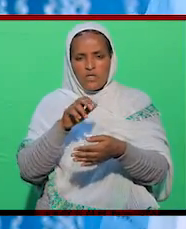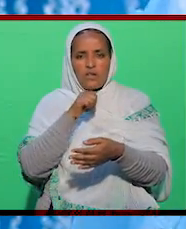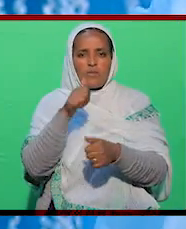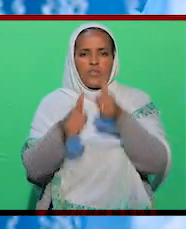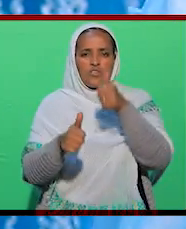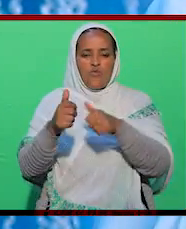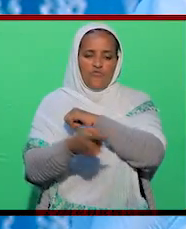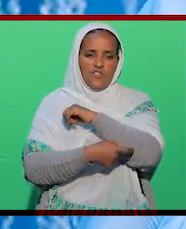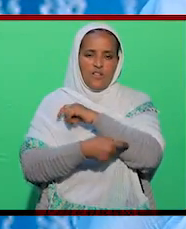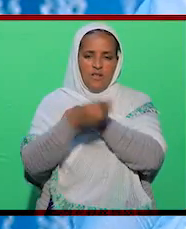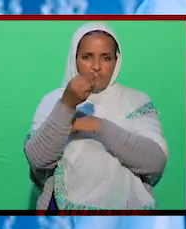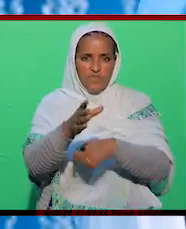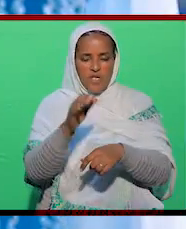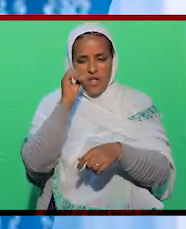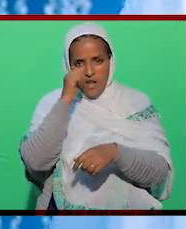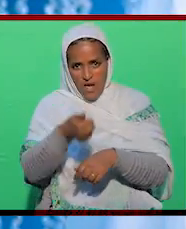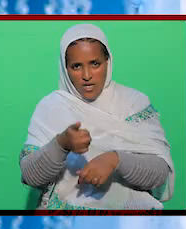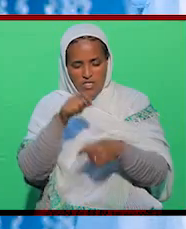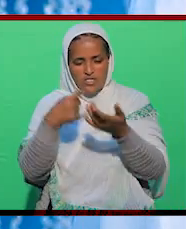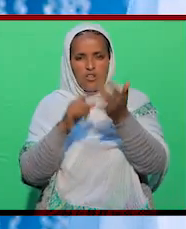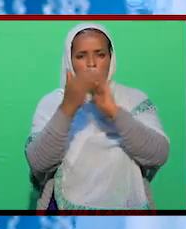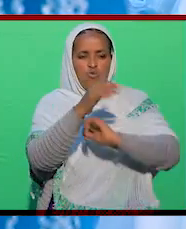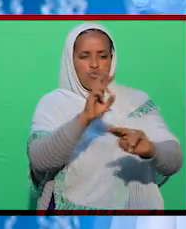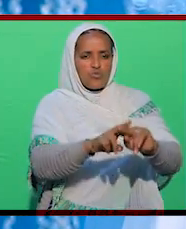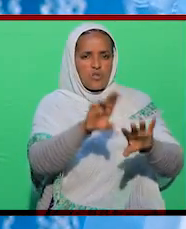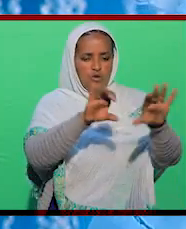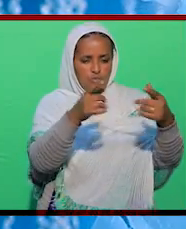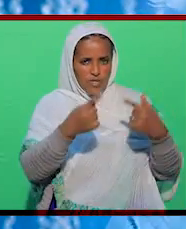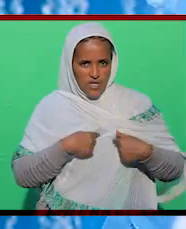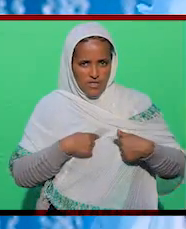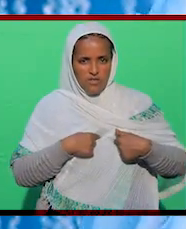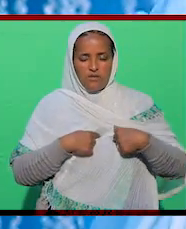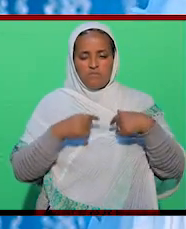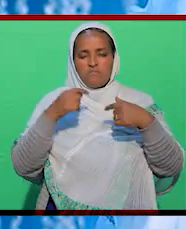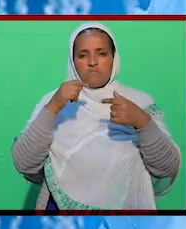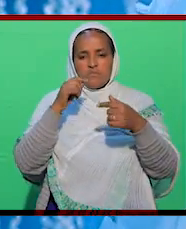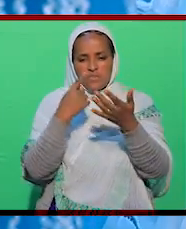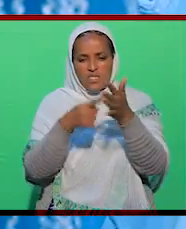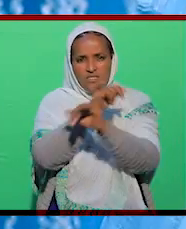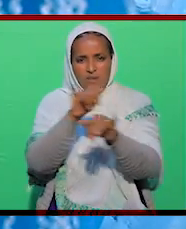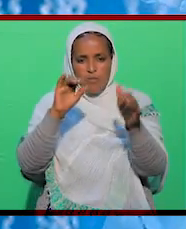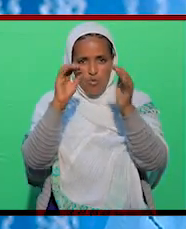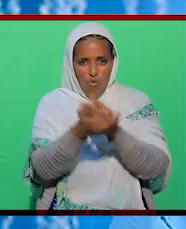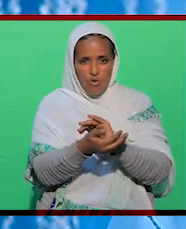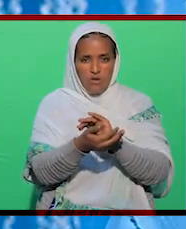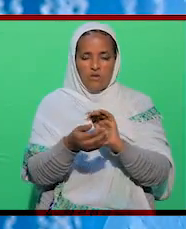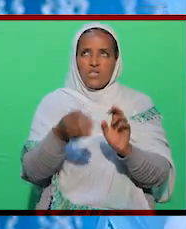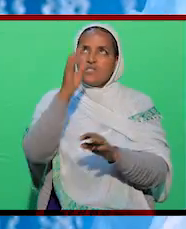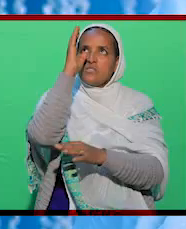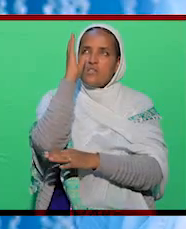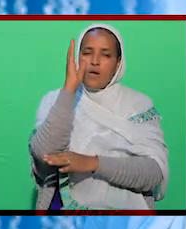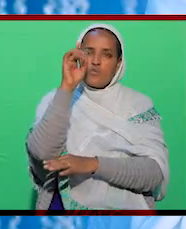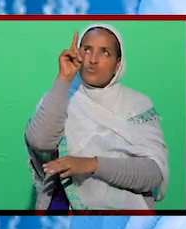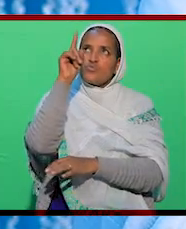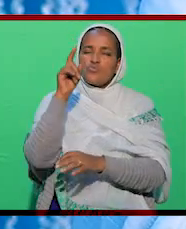ነው ብሎ ሊፈትን የመጣ ነብይ ነው እንዴው ነገ ወይ ከርሞ ስለሚሆነው ቁጭ አርጎ እንኳን ቢነግርና ከርሞ ወይ ነገ እንደዛው